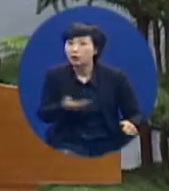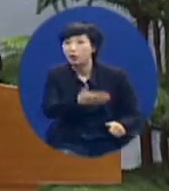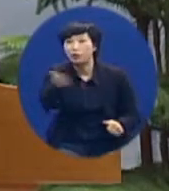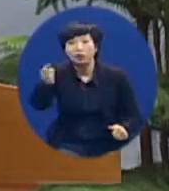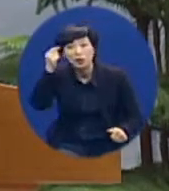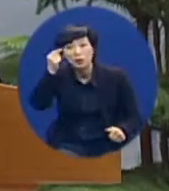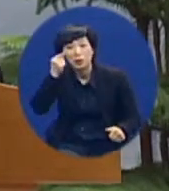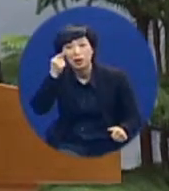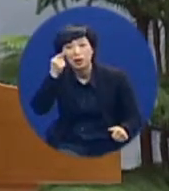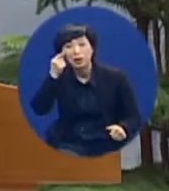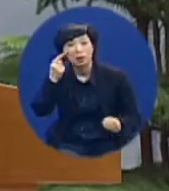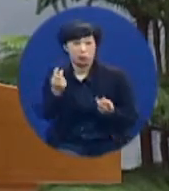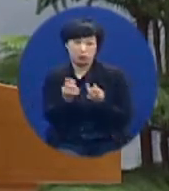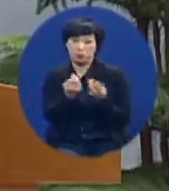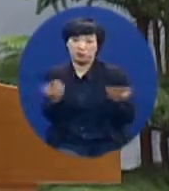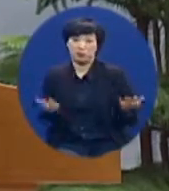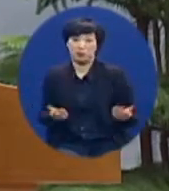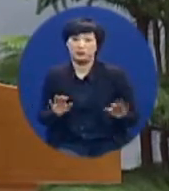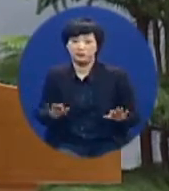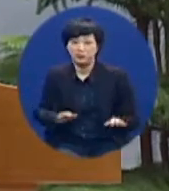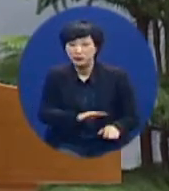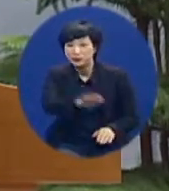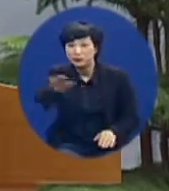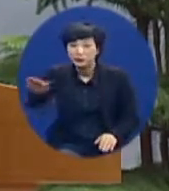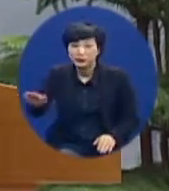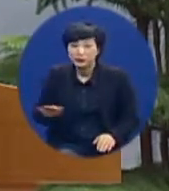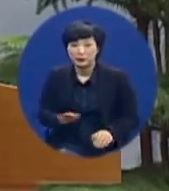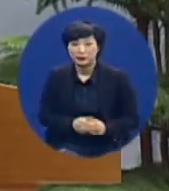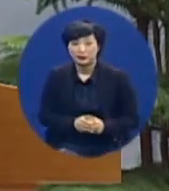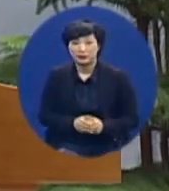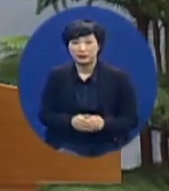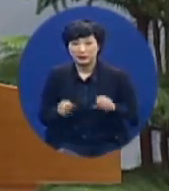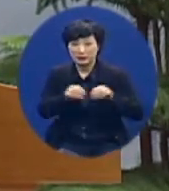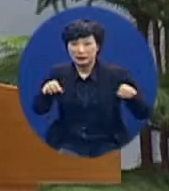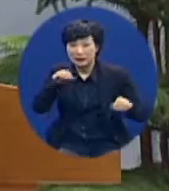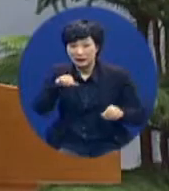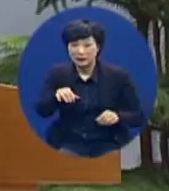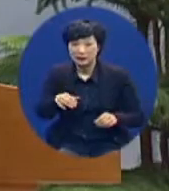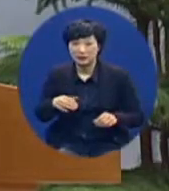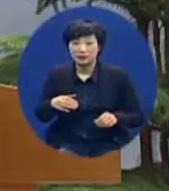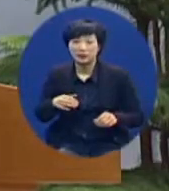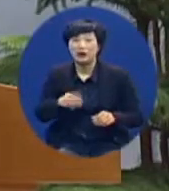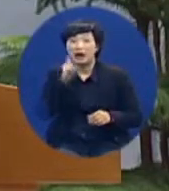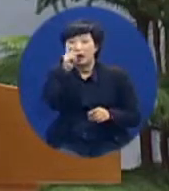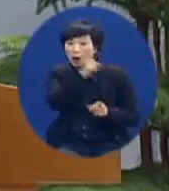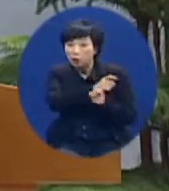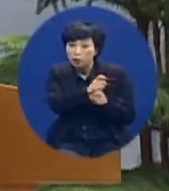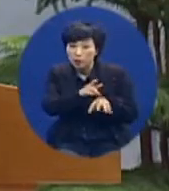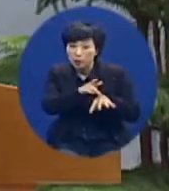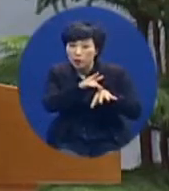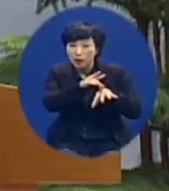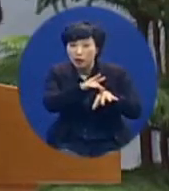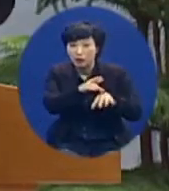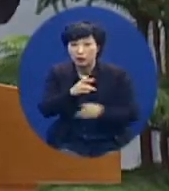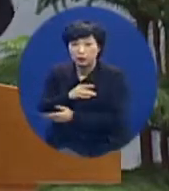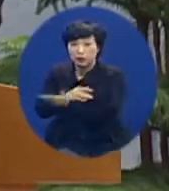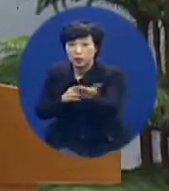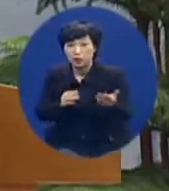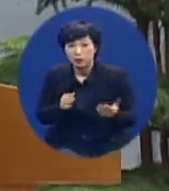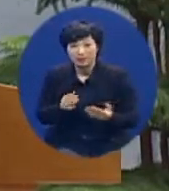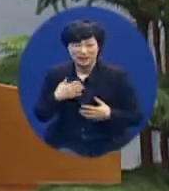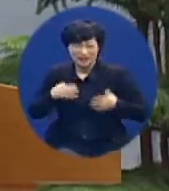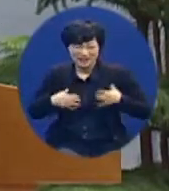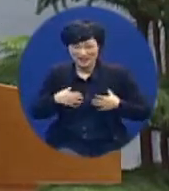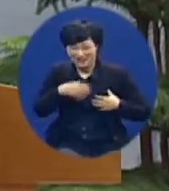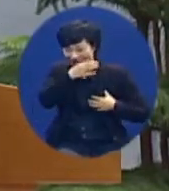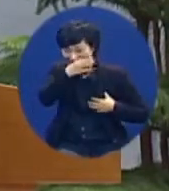번 걸리면. The devil prepares so many interesting resources to attack us